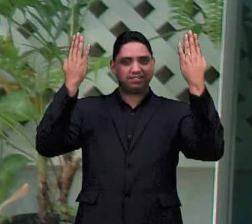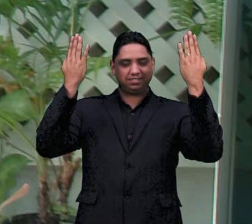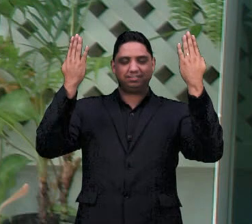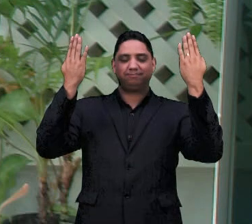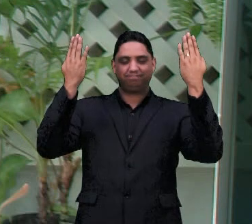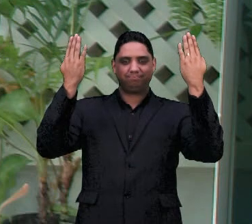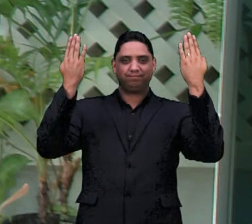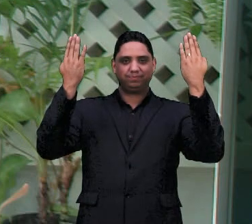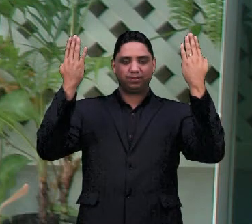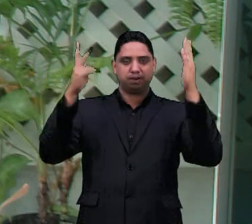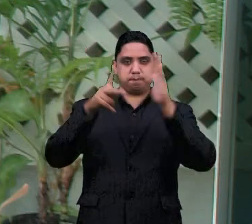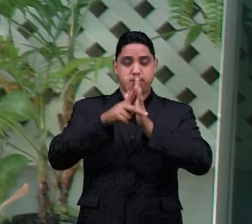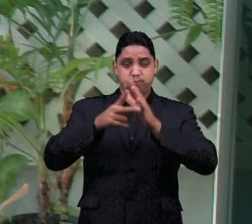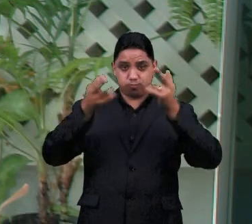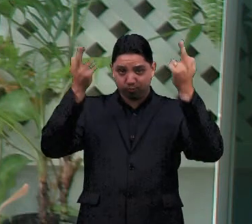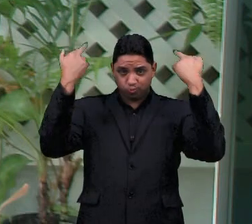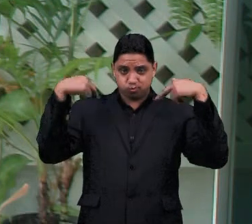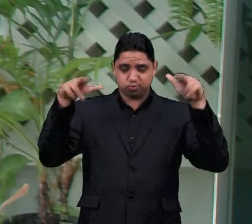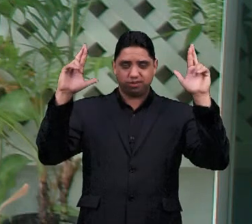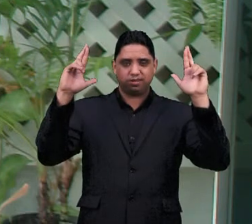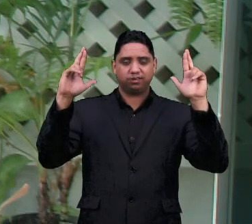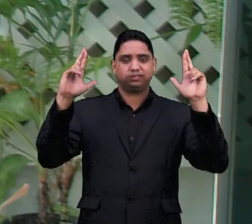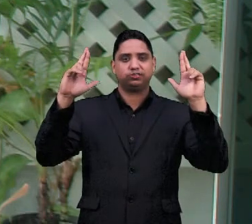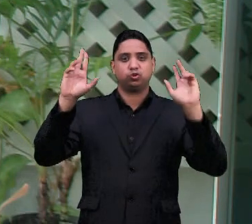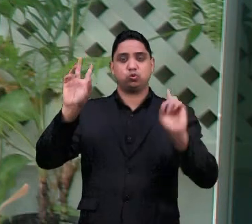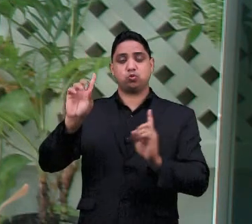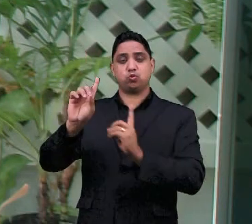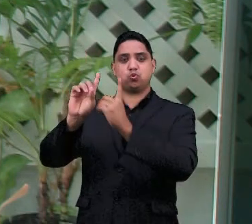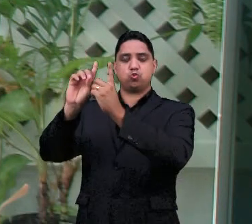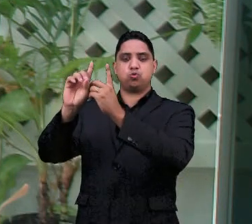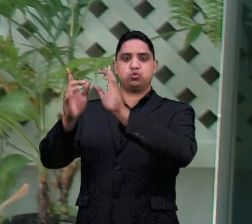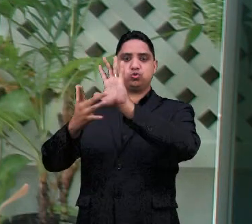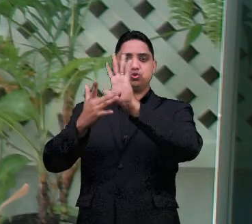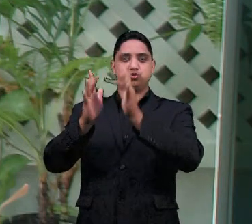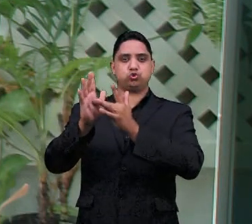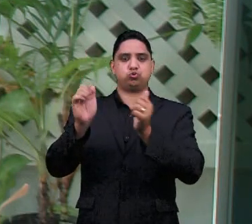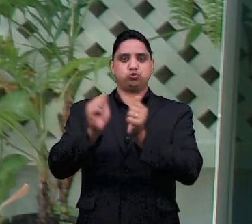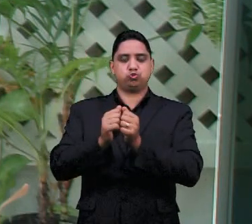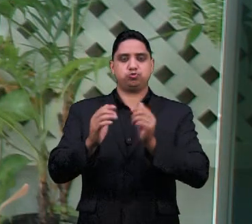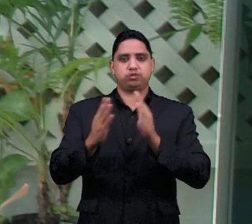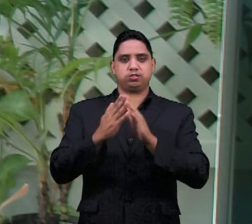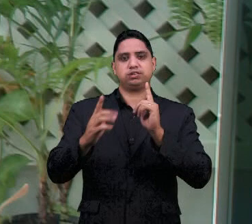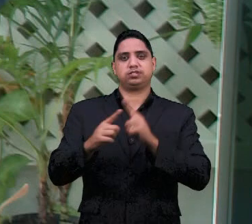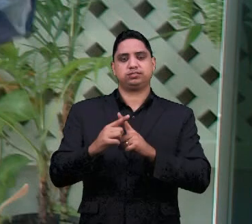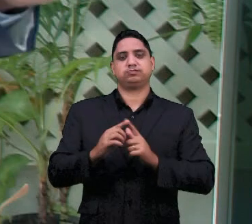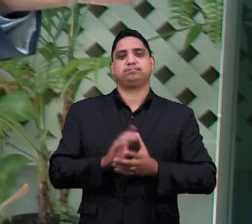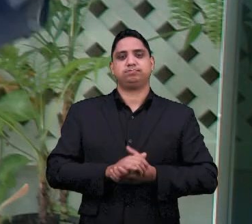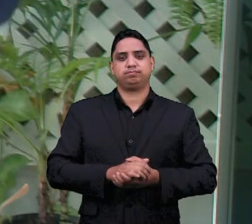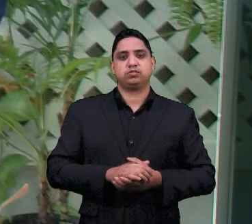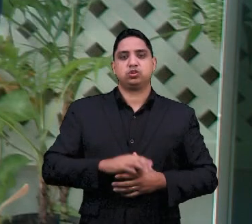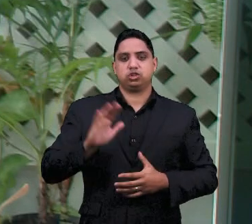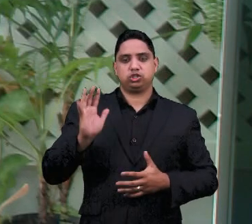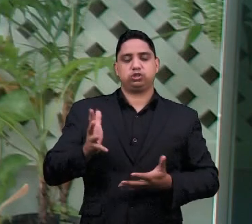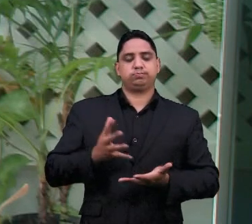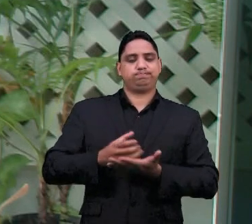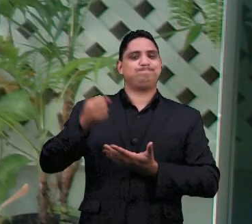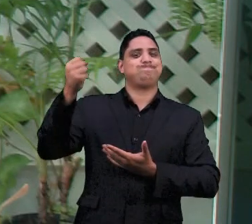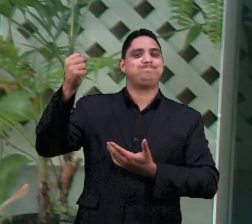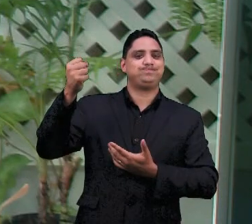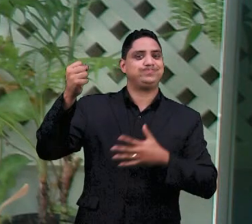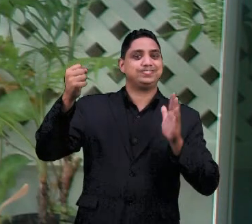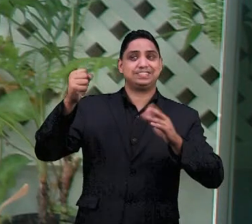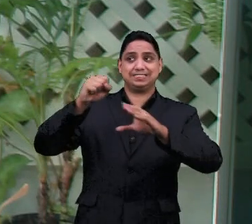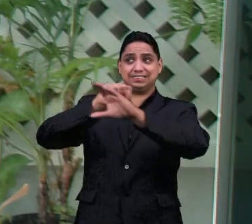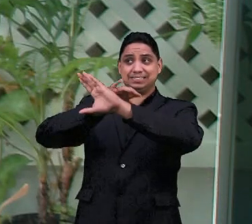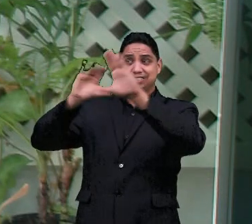monterons à sa rencontre. Donc il y aura les noces de l'agneau, la rencontre de